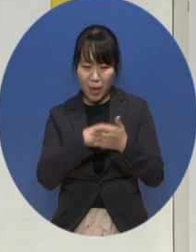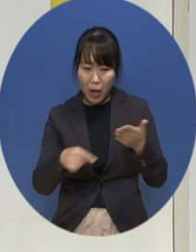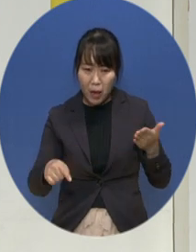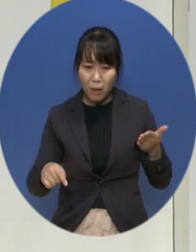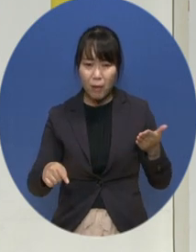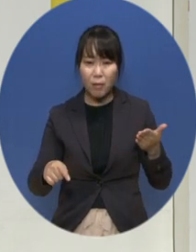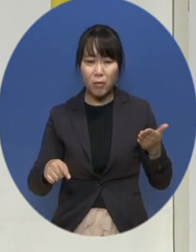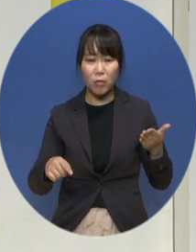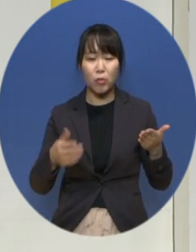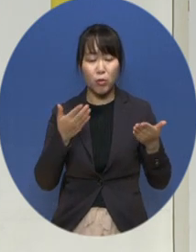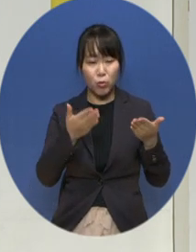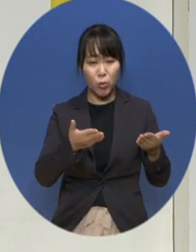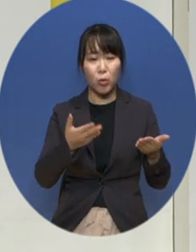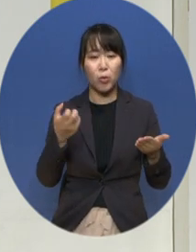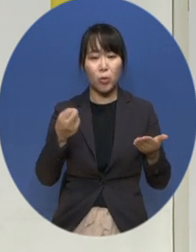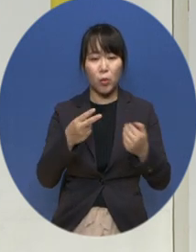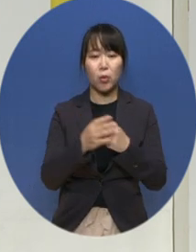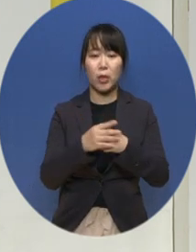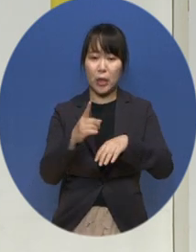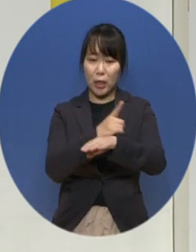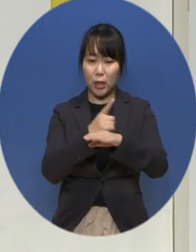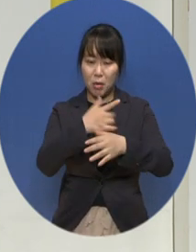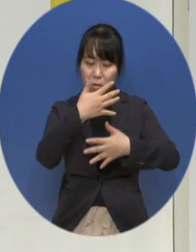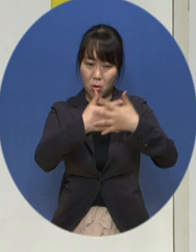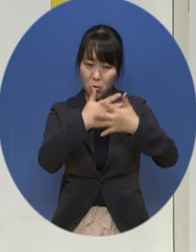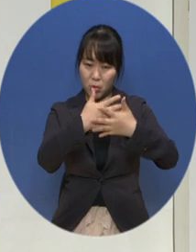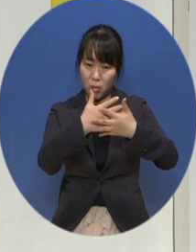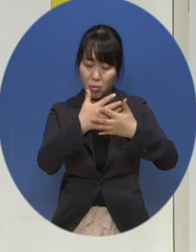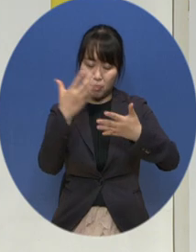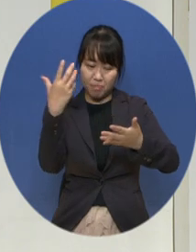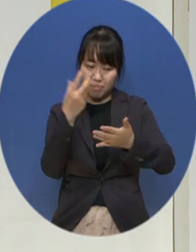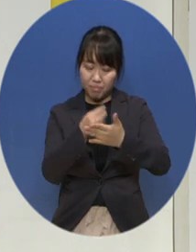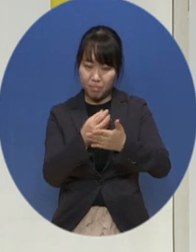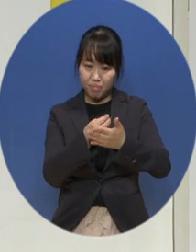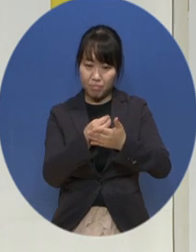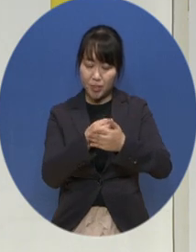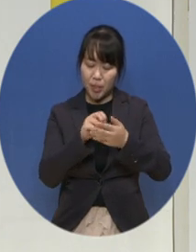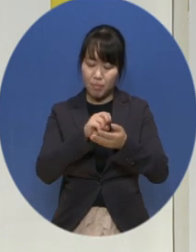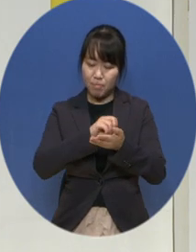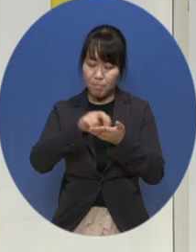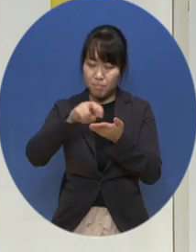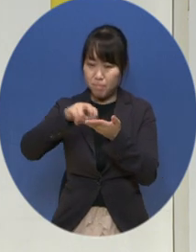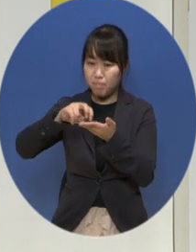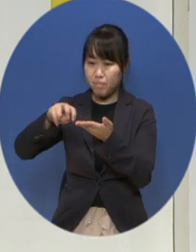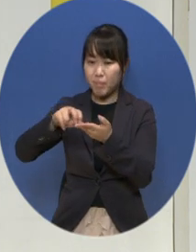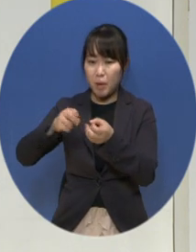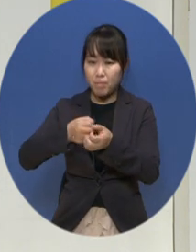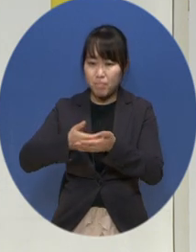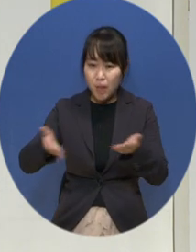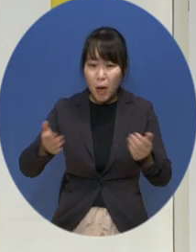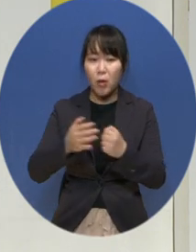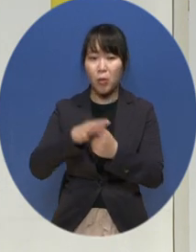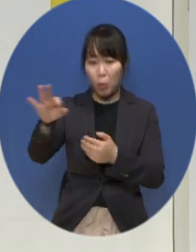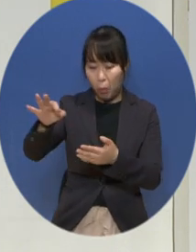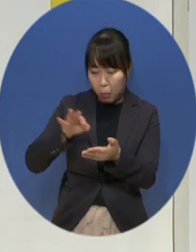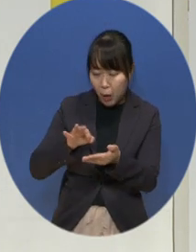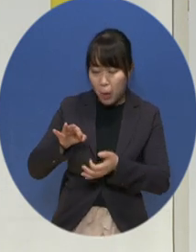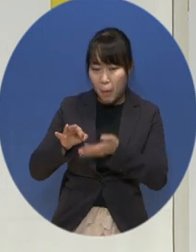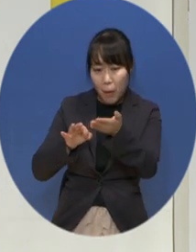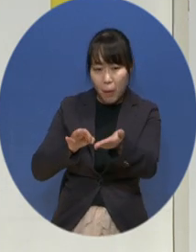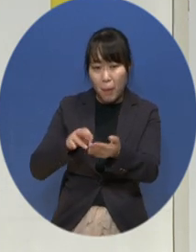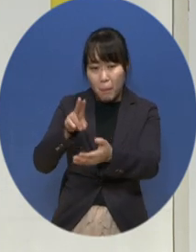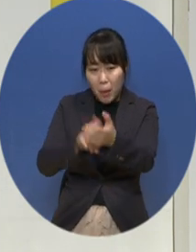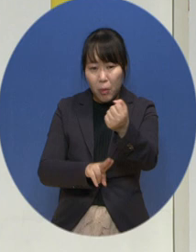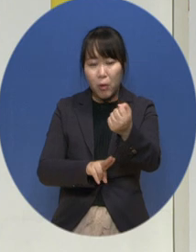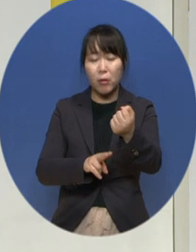4 피해를 주고 거기다가 더구나 디지탈 영상으로 담아서 살포하고 돈 주고 받고 하구